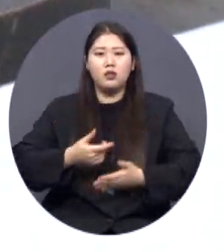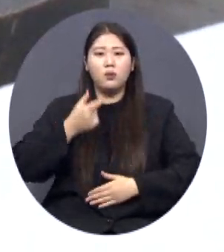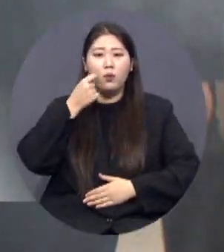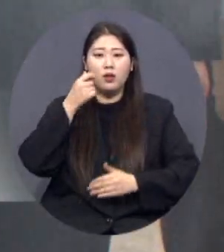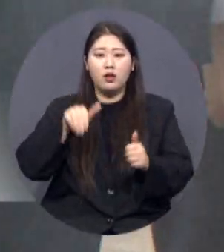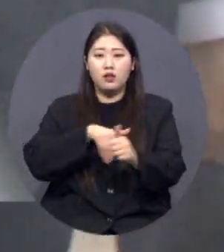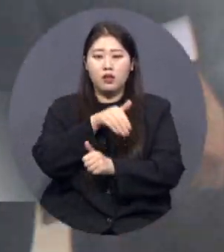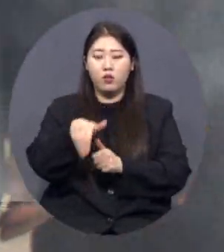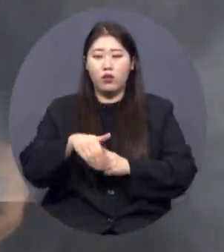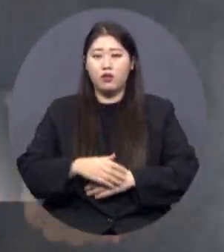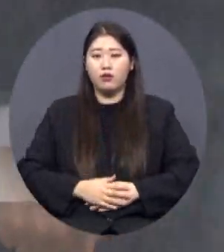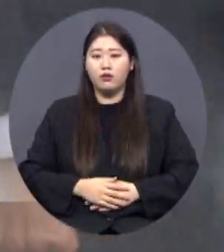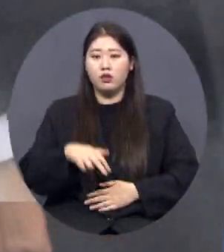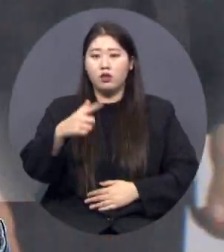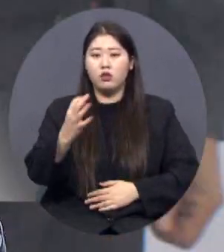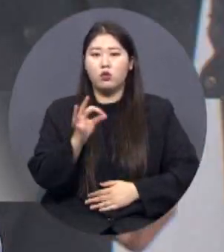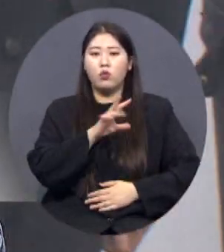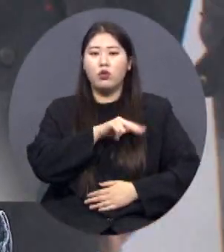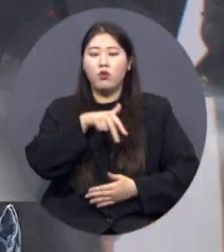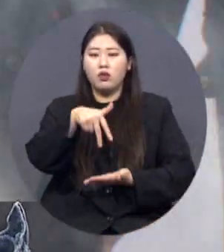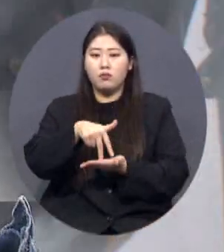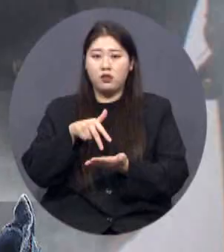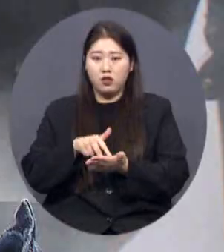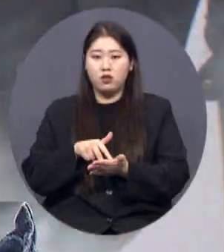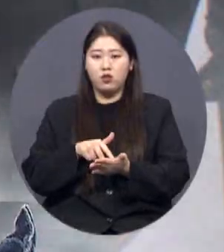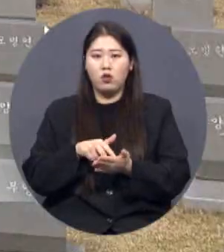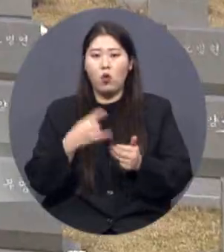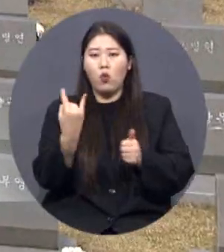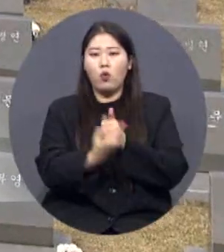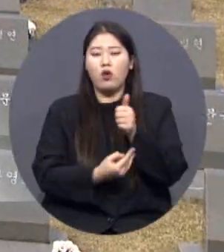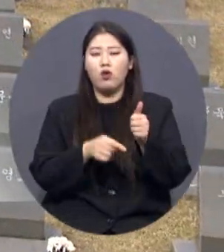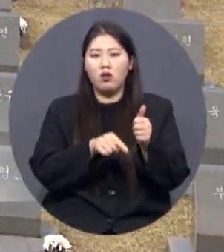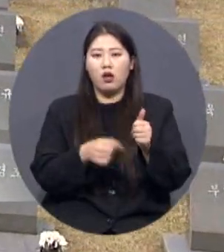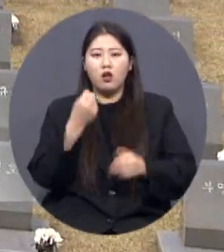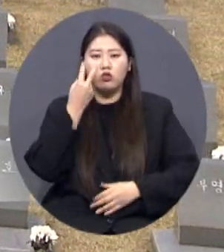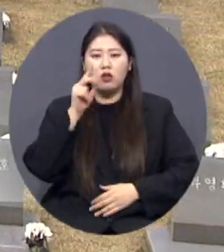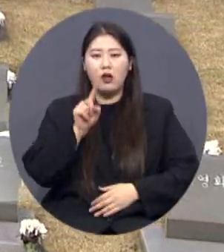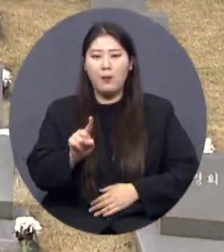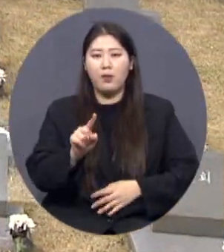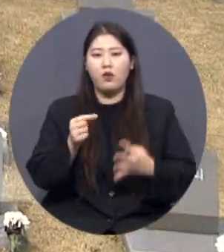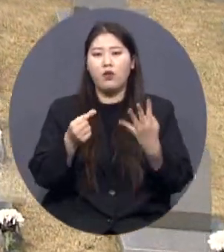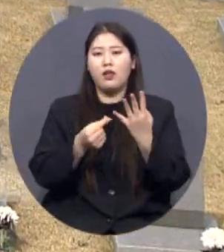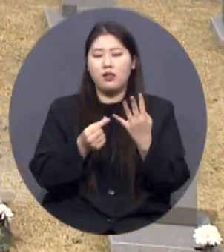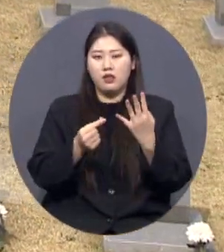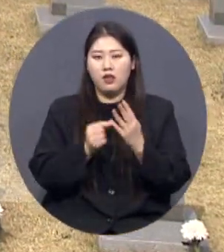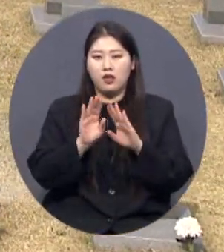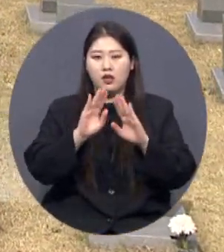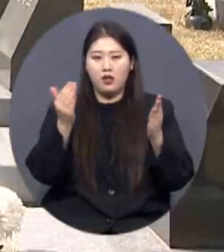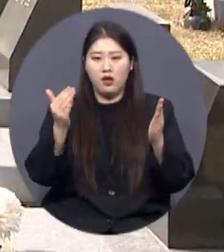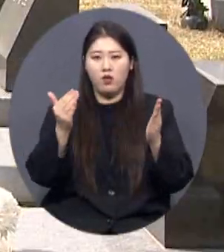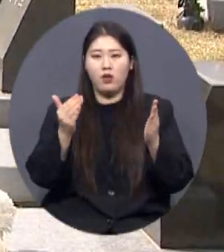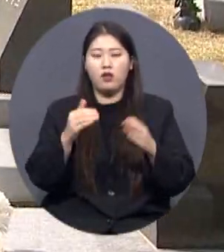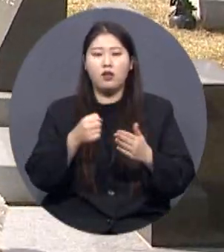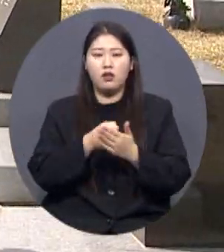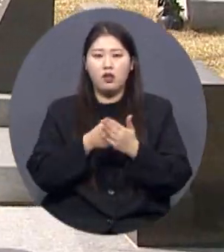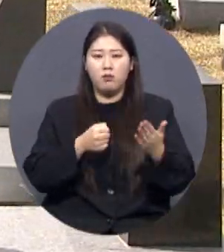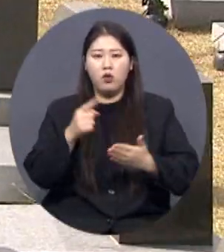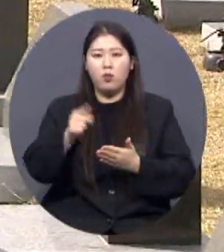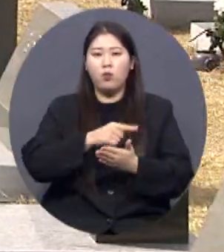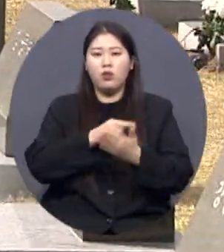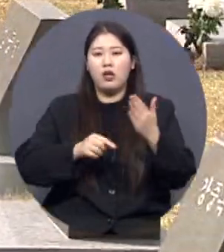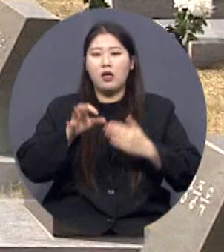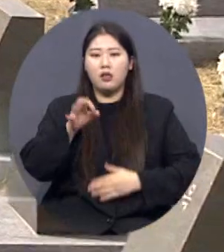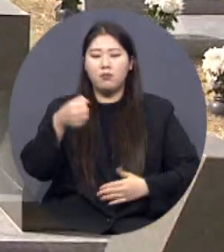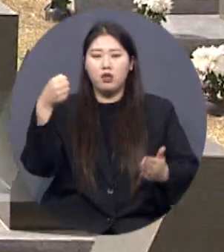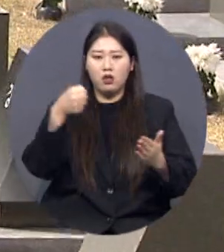있습니다. 송 의원은 보상심의분과위원회가 격월로 4차례만 개최해 심의하다 보니 보상금 지급